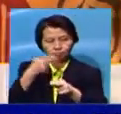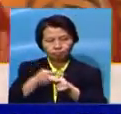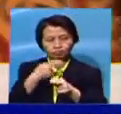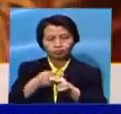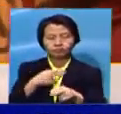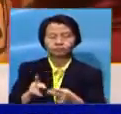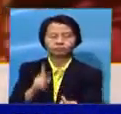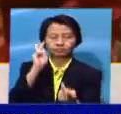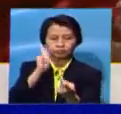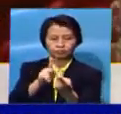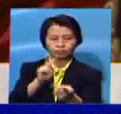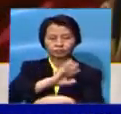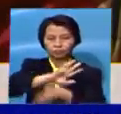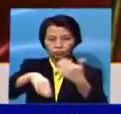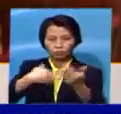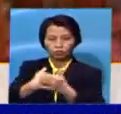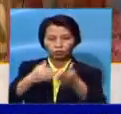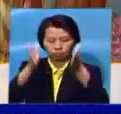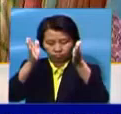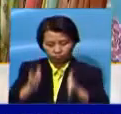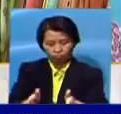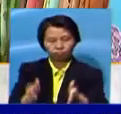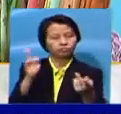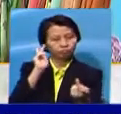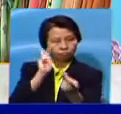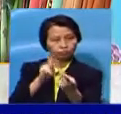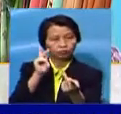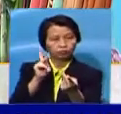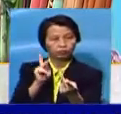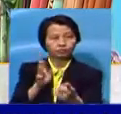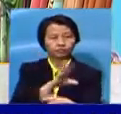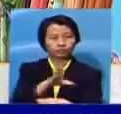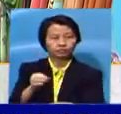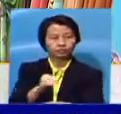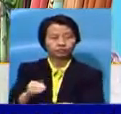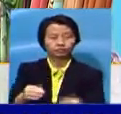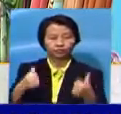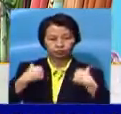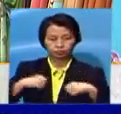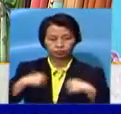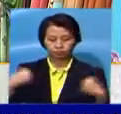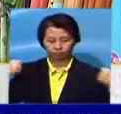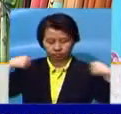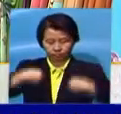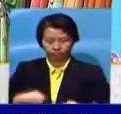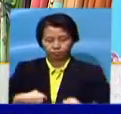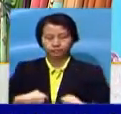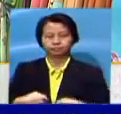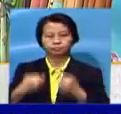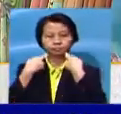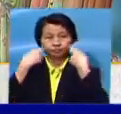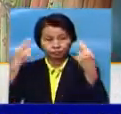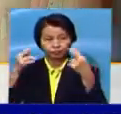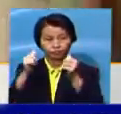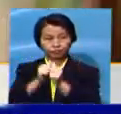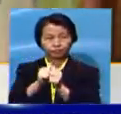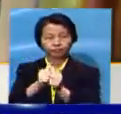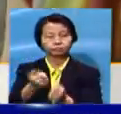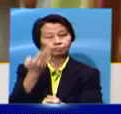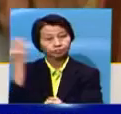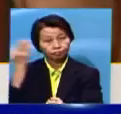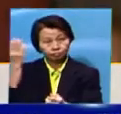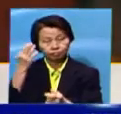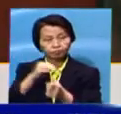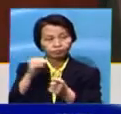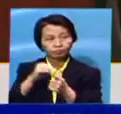sesuai semua jenistongan tubuhuri kaan sesu dipakai acara Rasmi mahupun santai dan paling